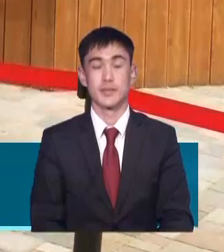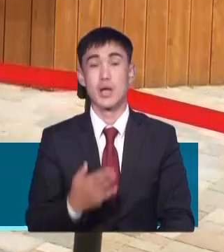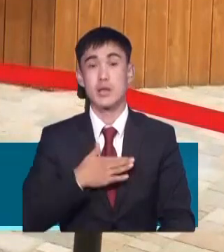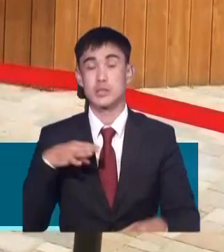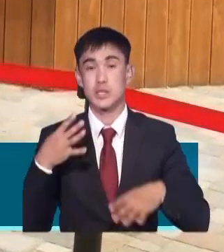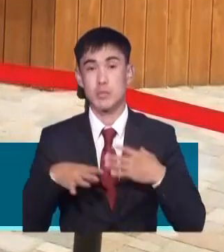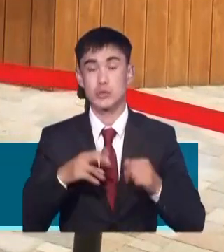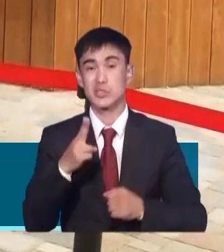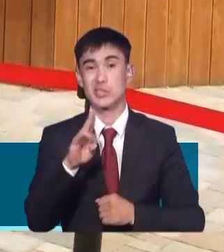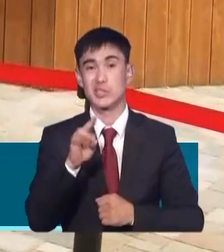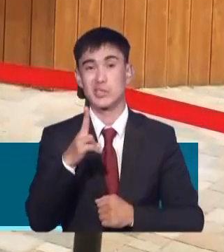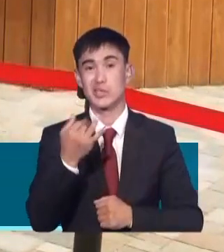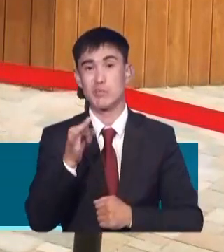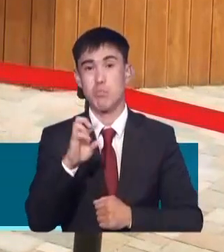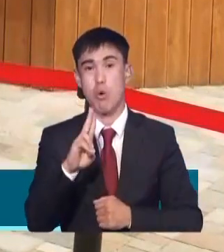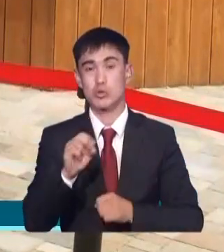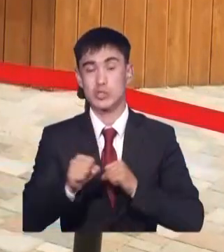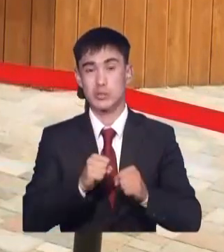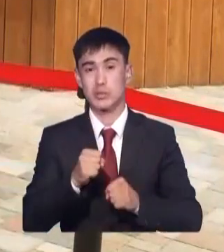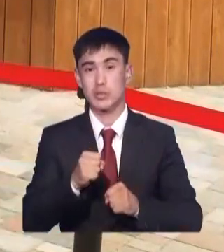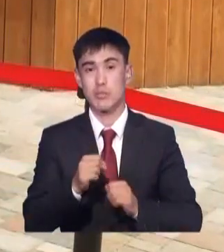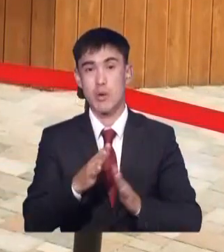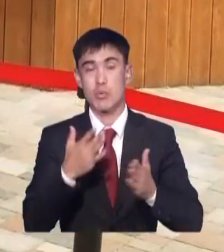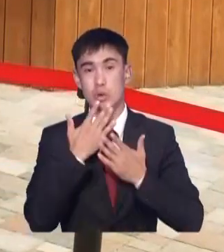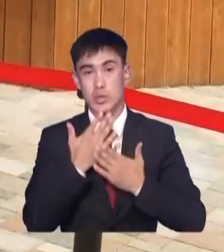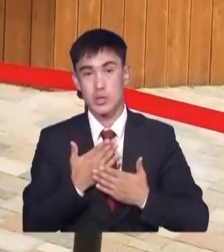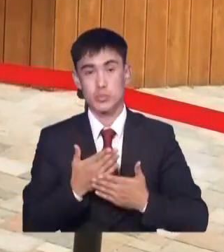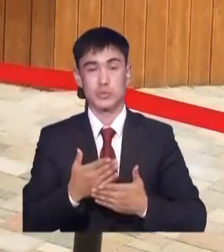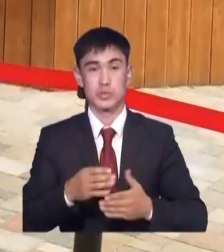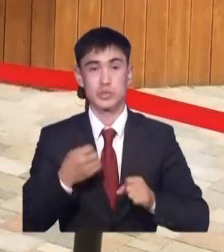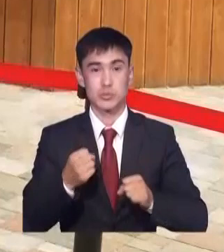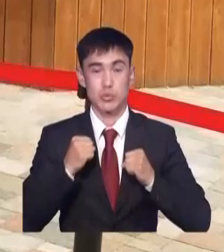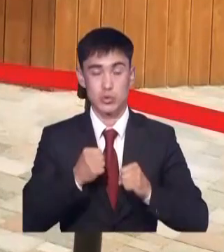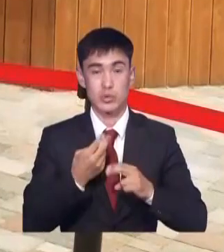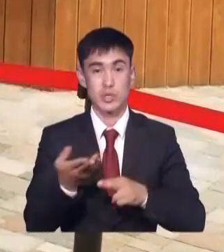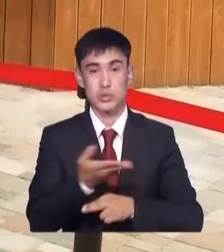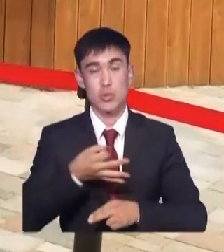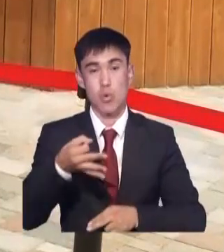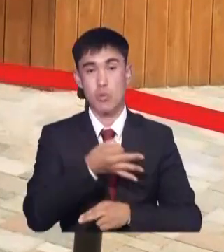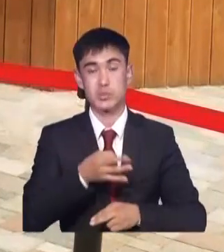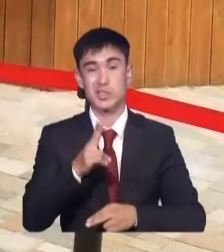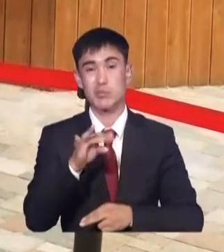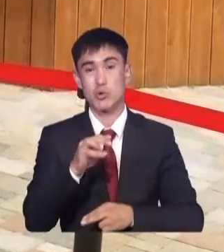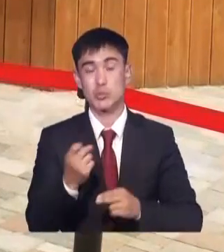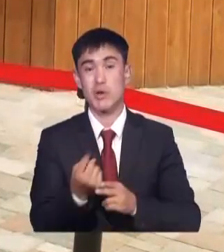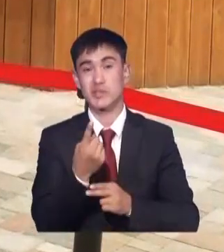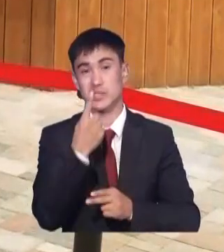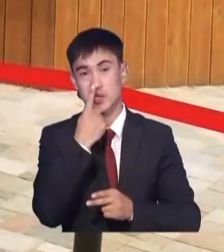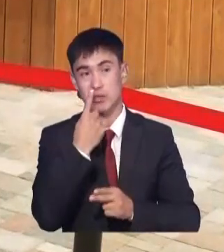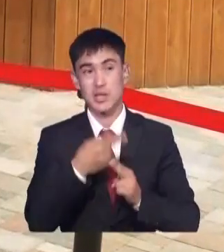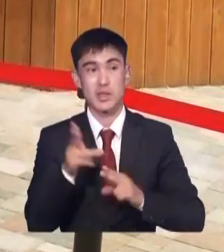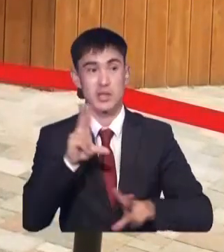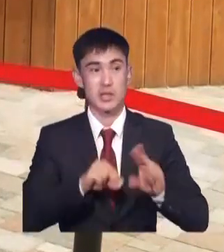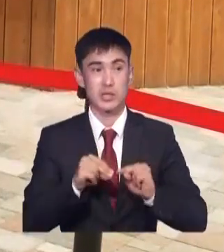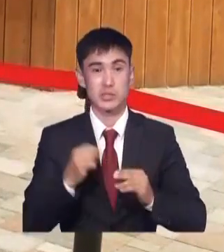Я занимаюсь кикбоксингом уже более полутора лет и с большой любовью отношусь к этому виду спорта. В нашей области кикбоксинг появился недавно. Я